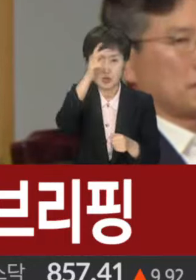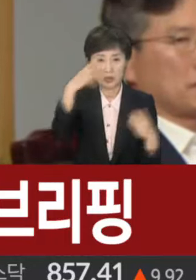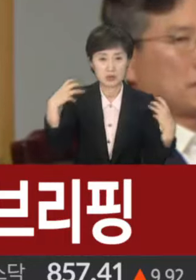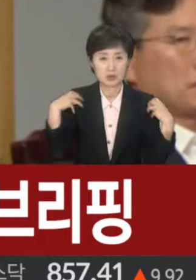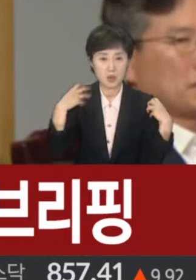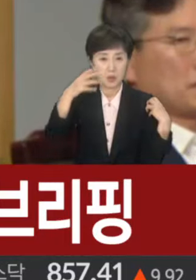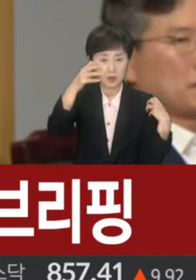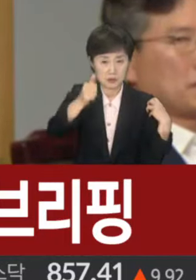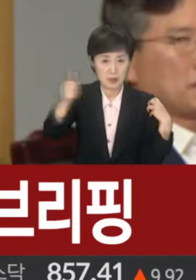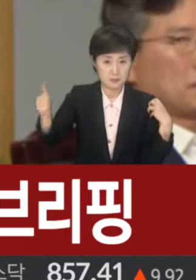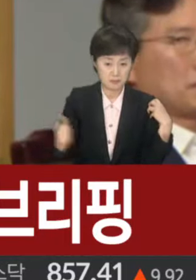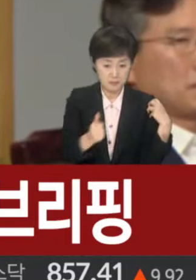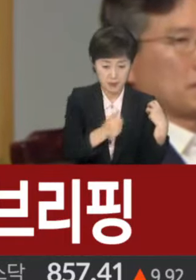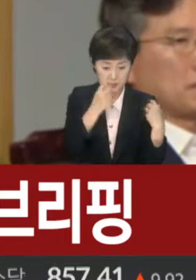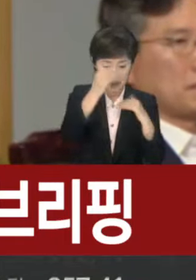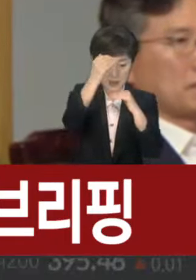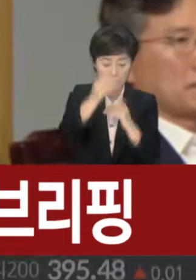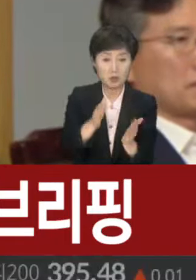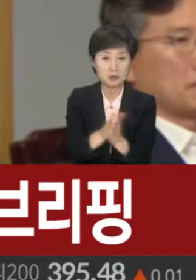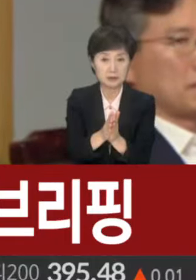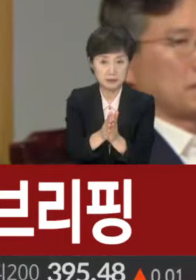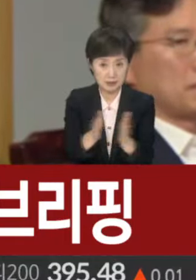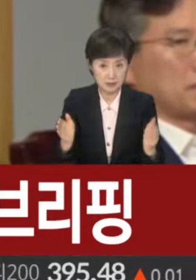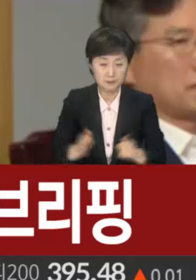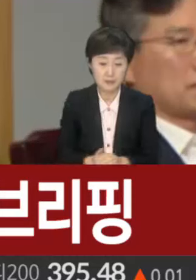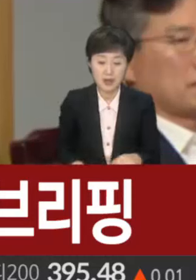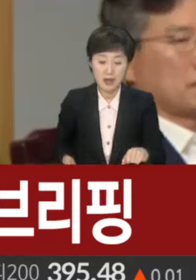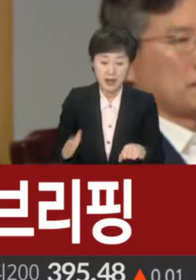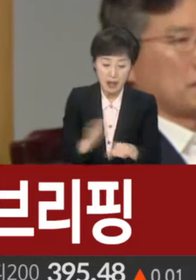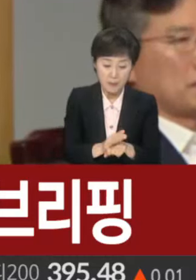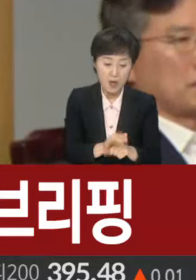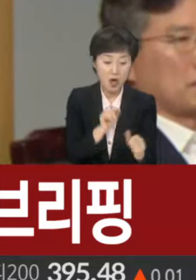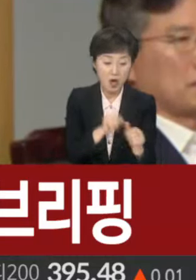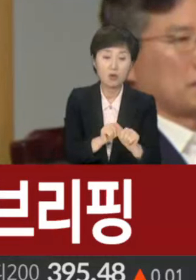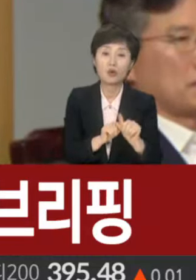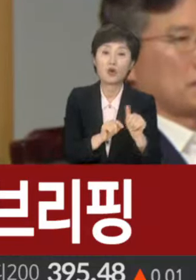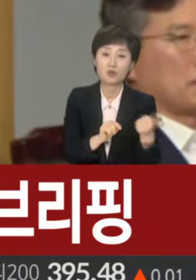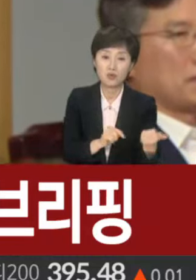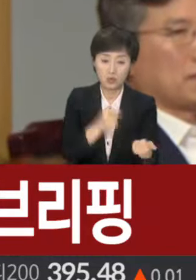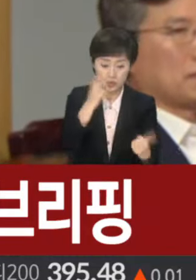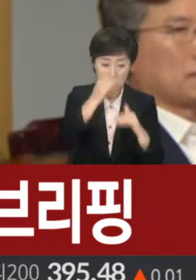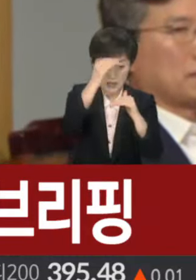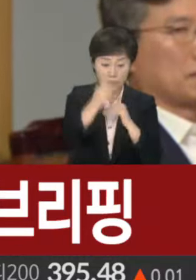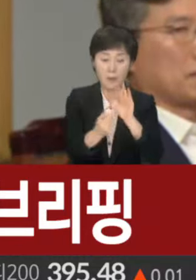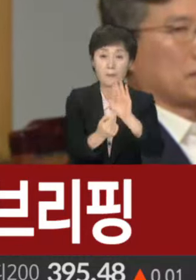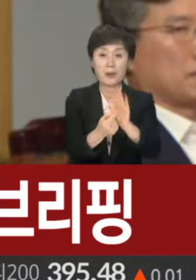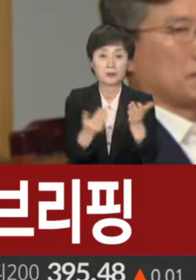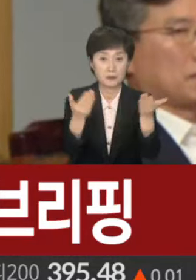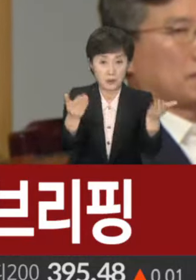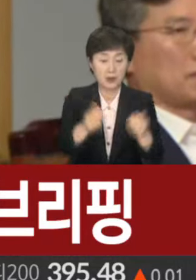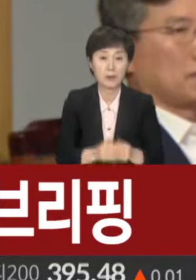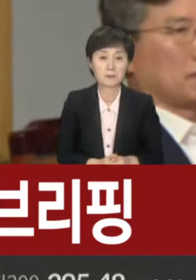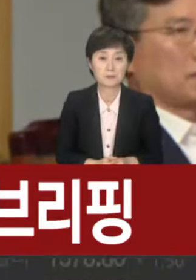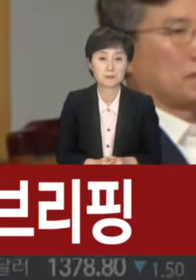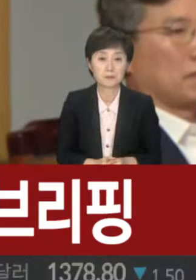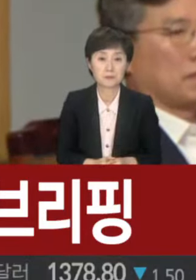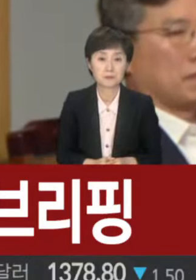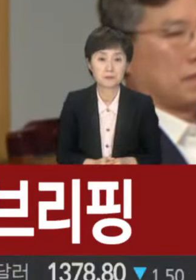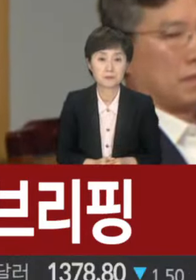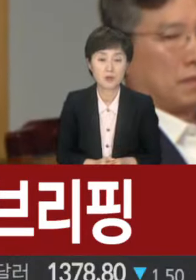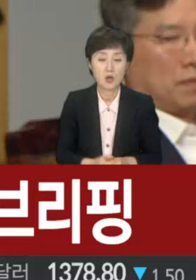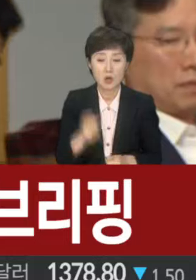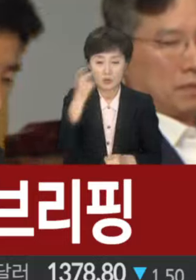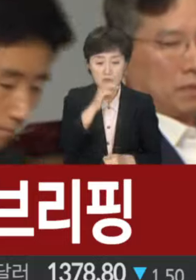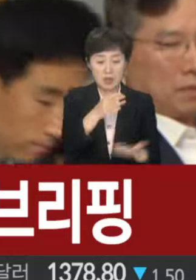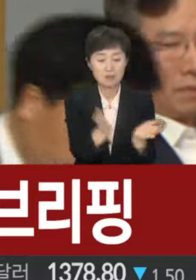표출을 부탁드립니다. 그럼 지금부터 태병대원 사망사고 수사 결과 브리핑을 시작하겠습니다. 먼저 김형률